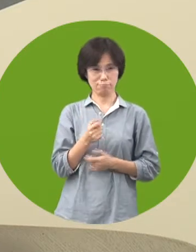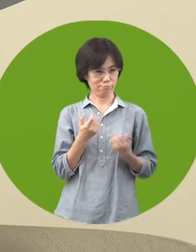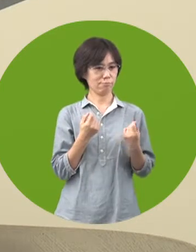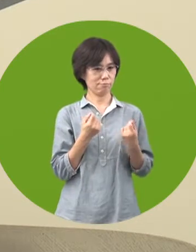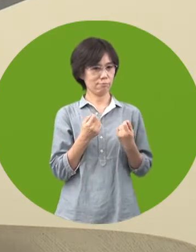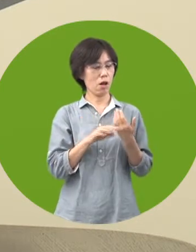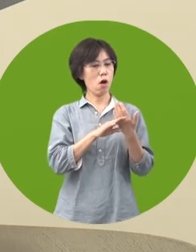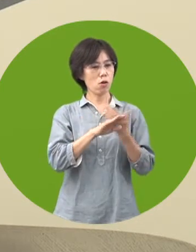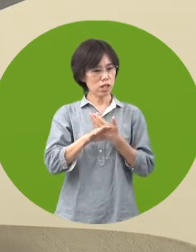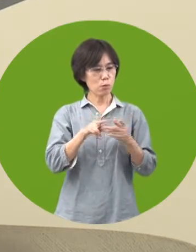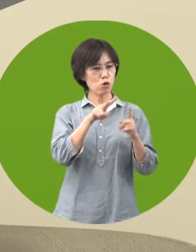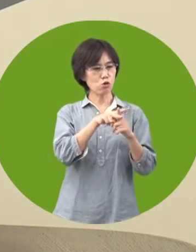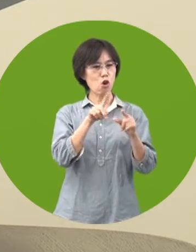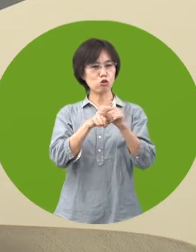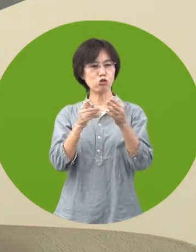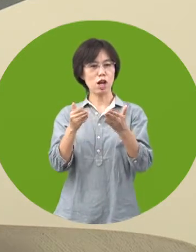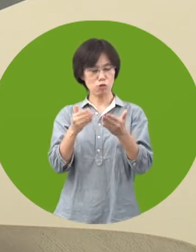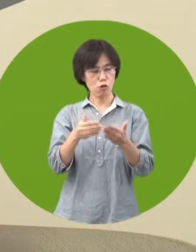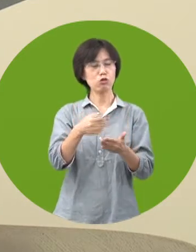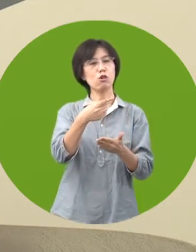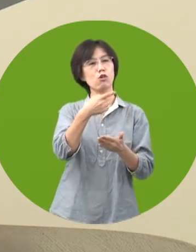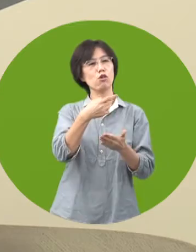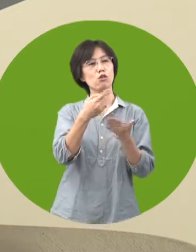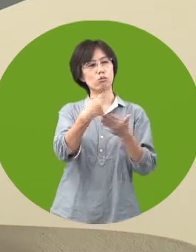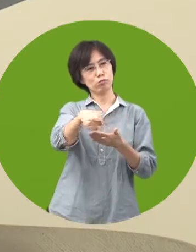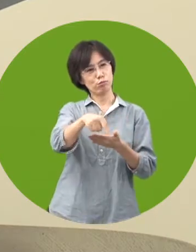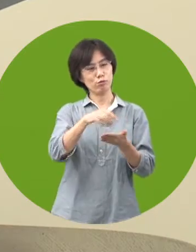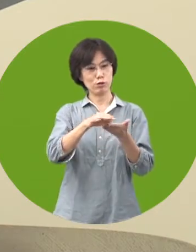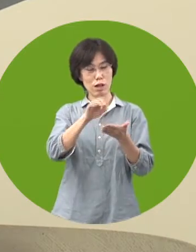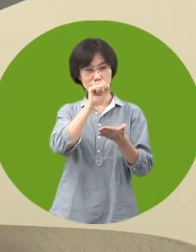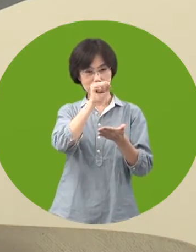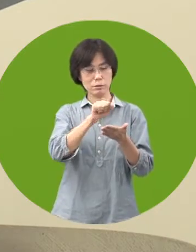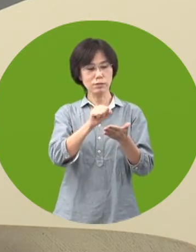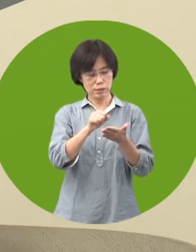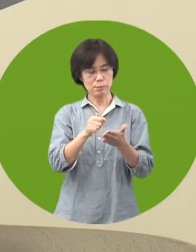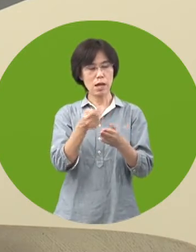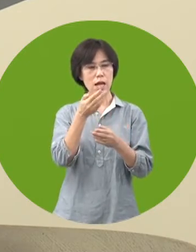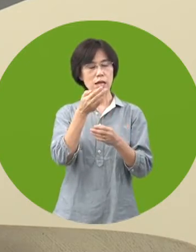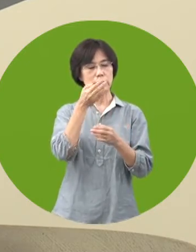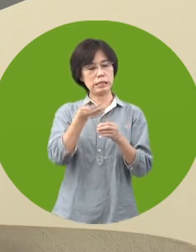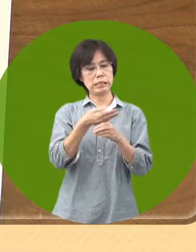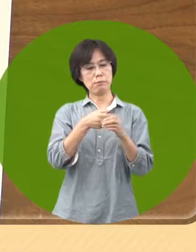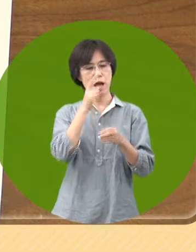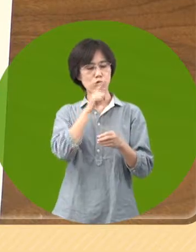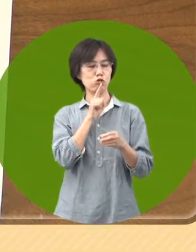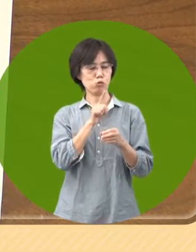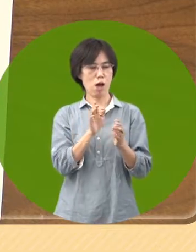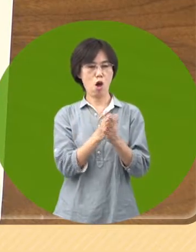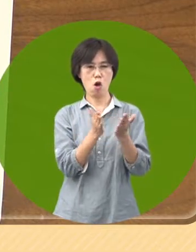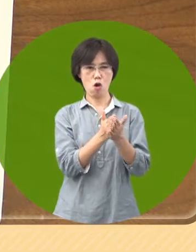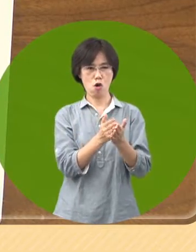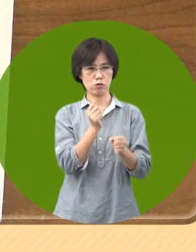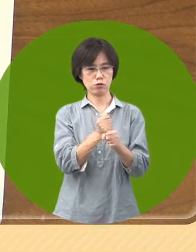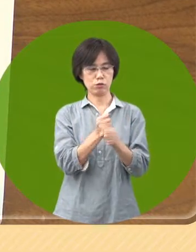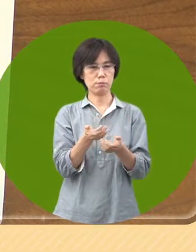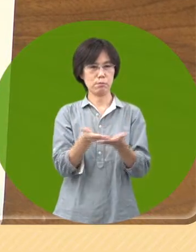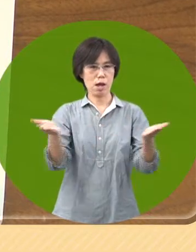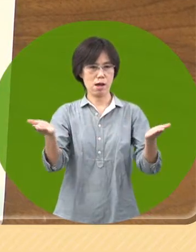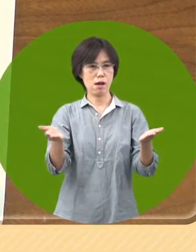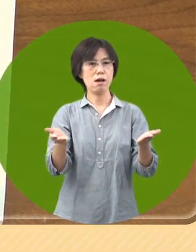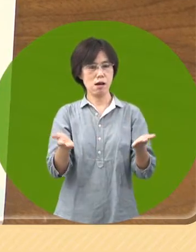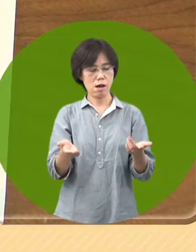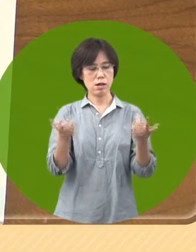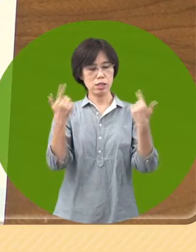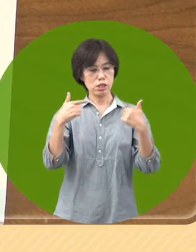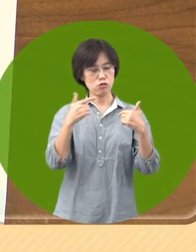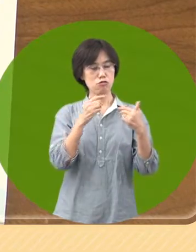授業に活用していただこうと、このようなシマクトゥバ特本を作成し配布しております。日常会話が中南